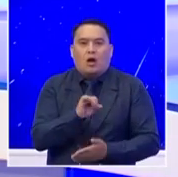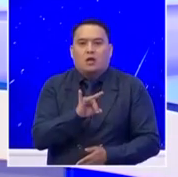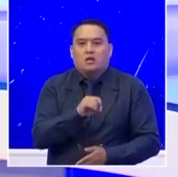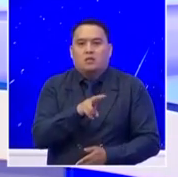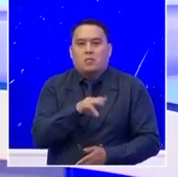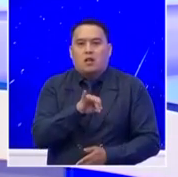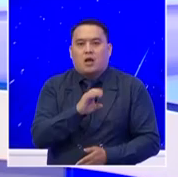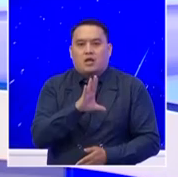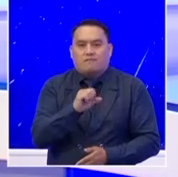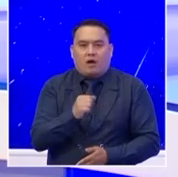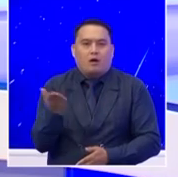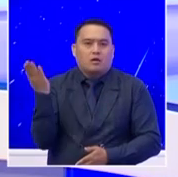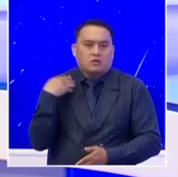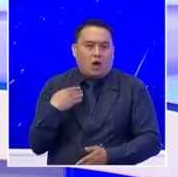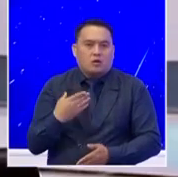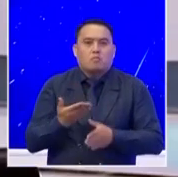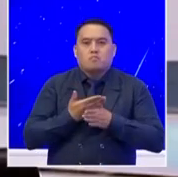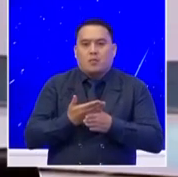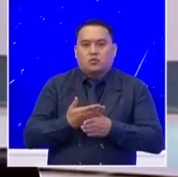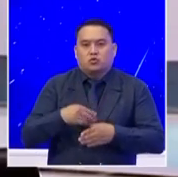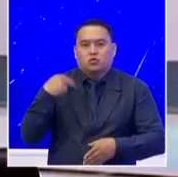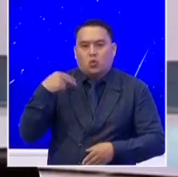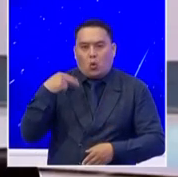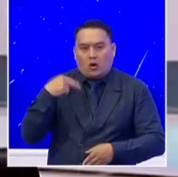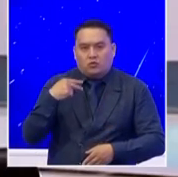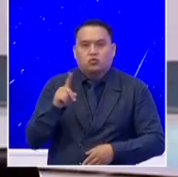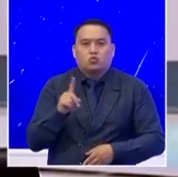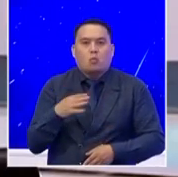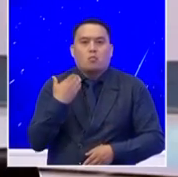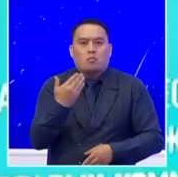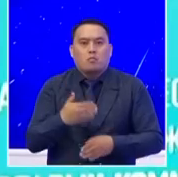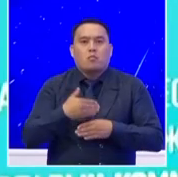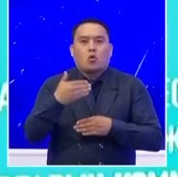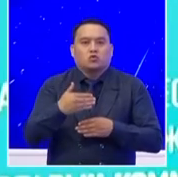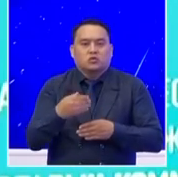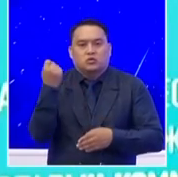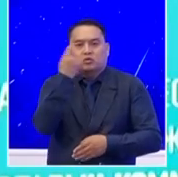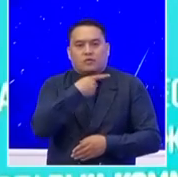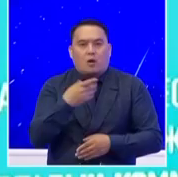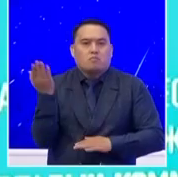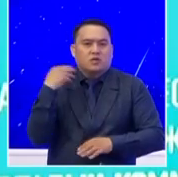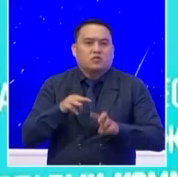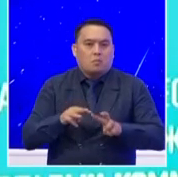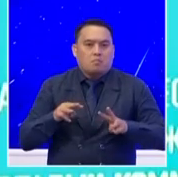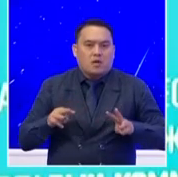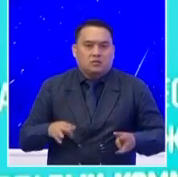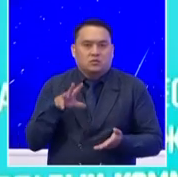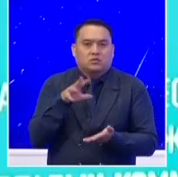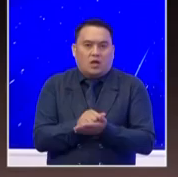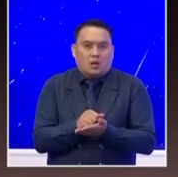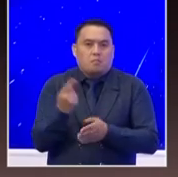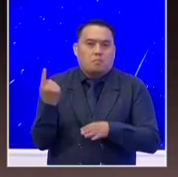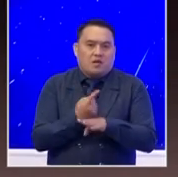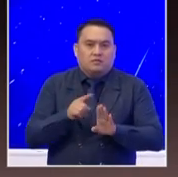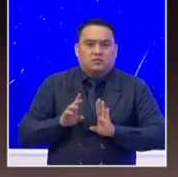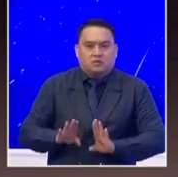Аида Балаева. Ранее она являлась помощником Касым-Жомарта Токаева. Чуть позже стало известно, что бывший министр Абаев занял пост